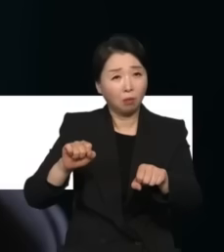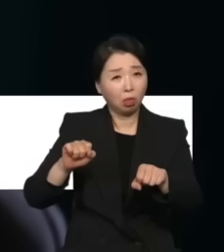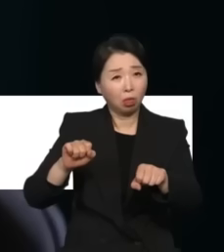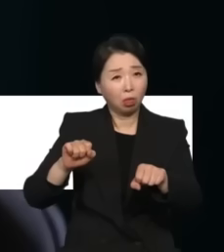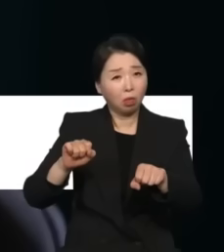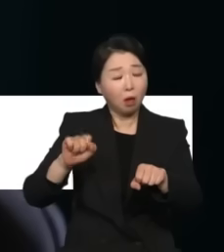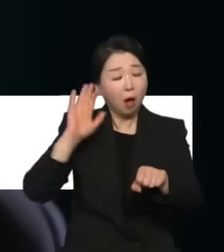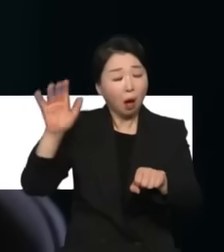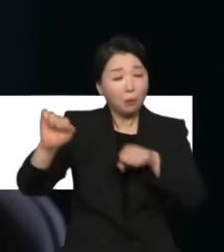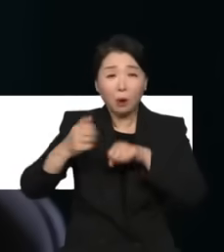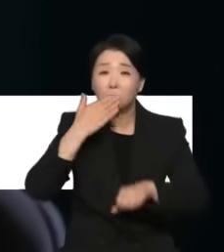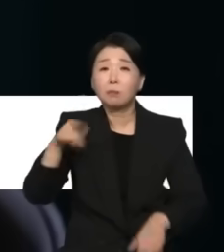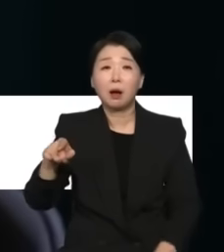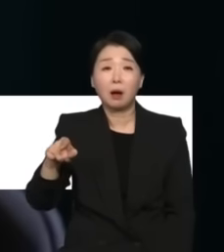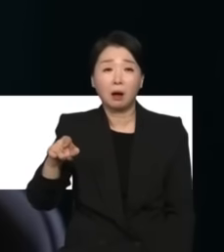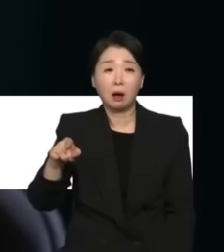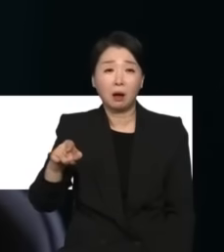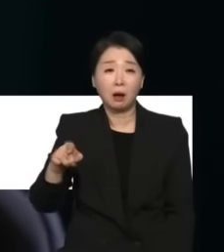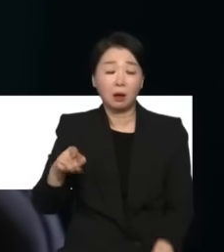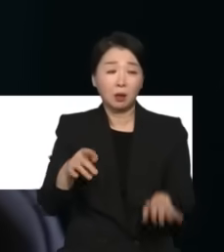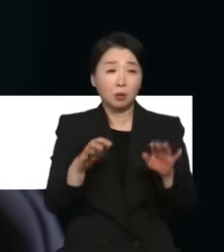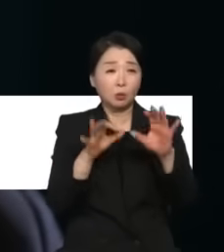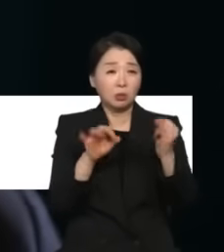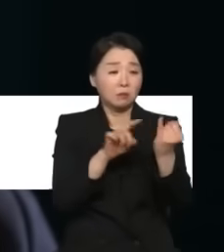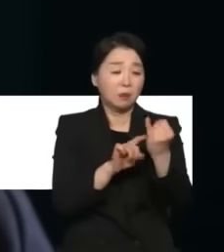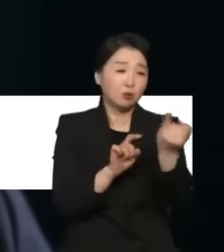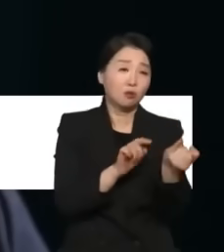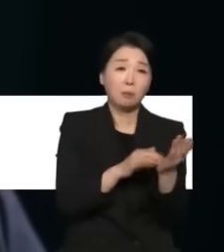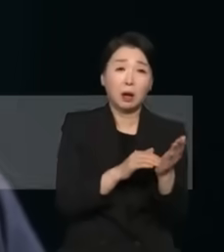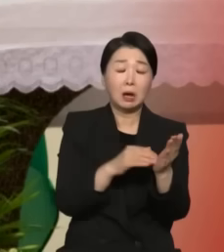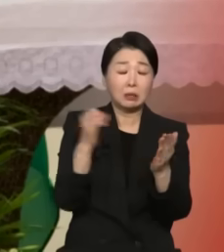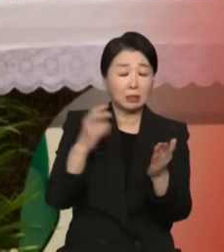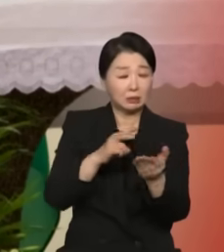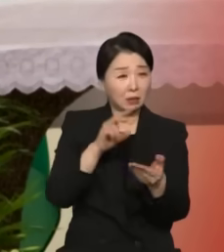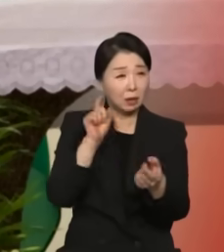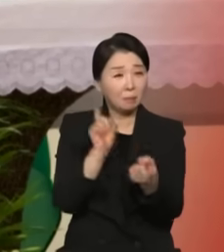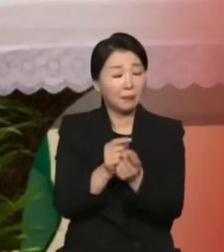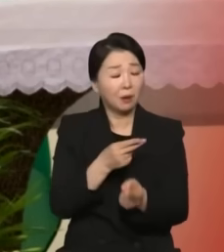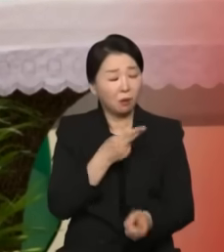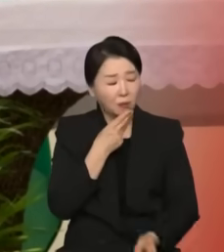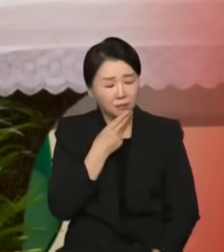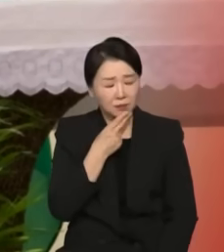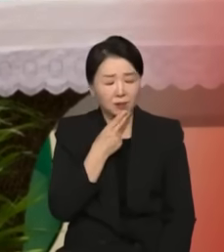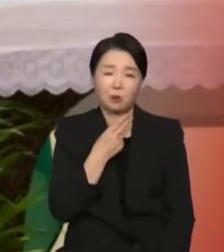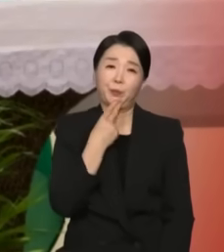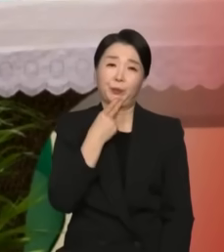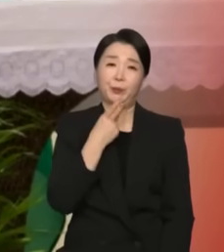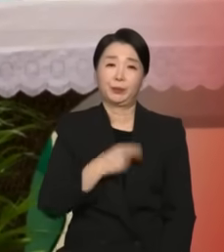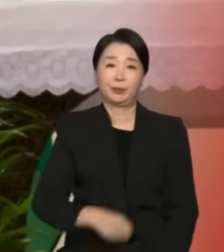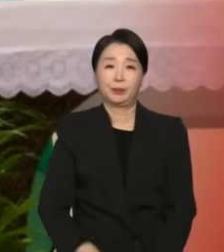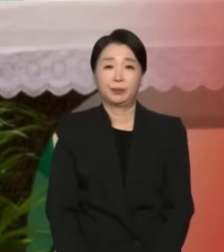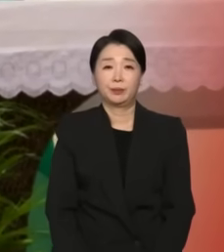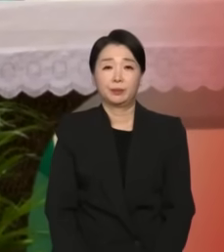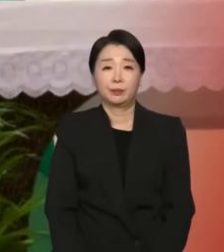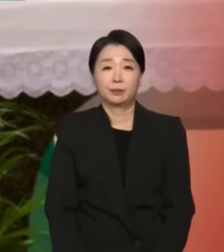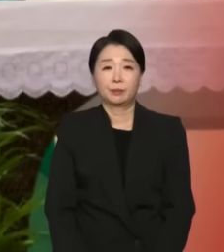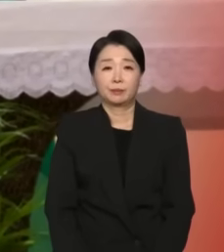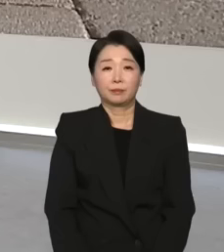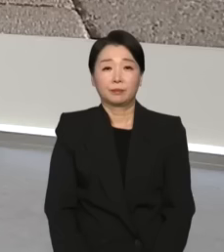있잖아요. 김혜선 씨와 같은 사람이 또 나오지 말라는 법은 없죠. JTBC 안지연입니다.